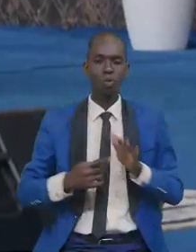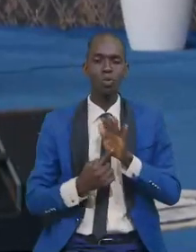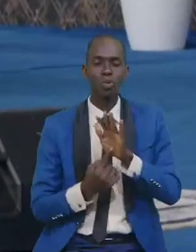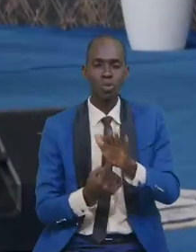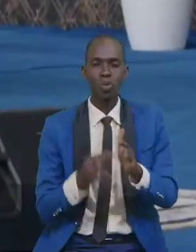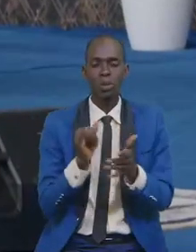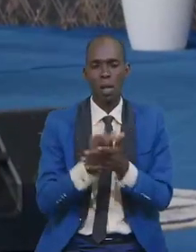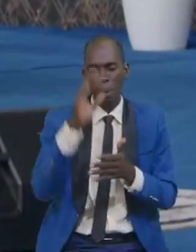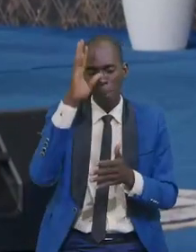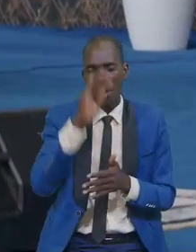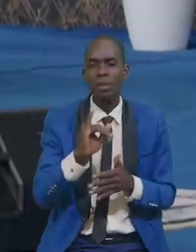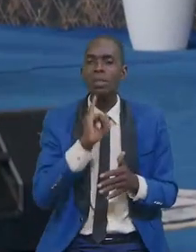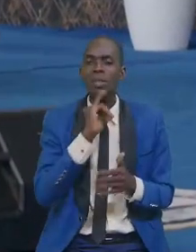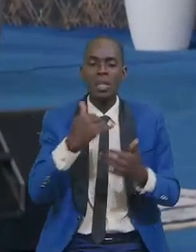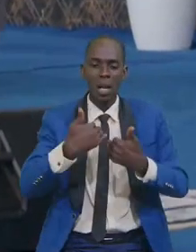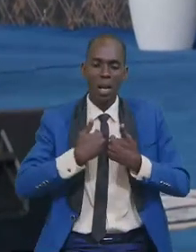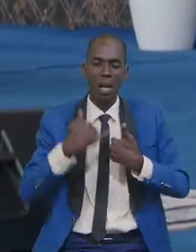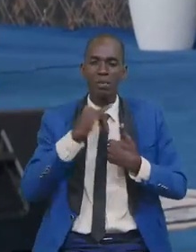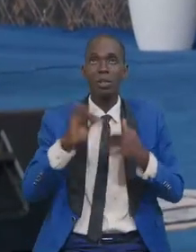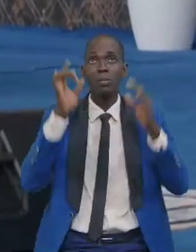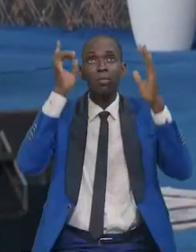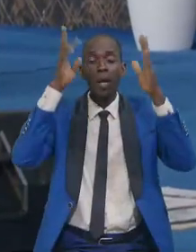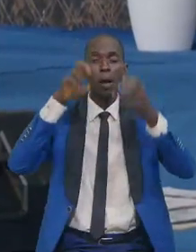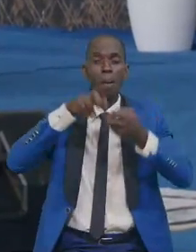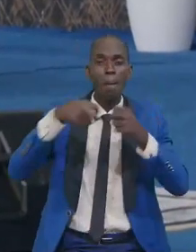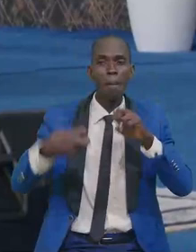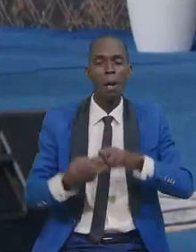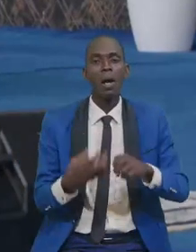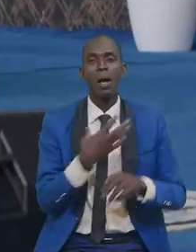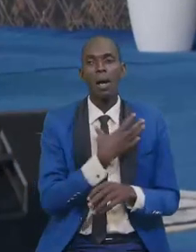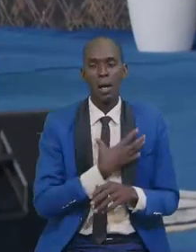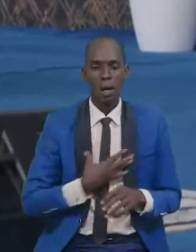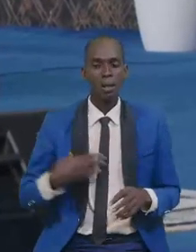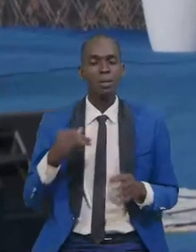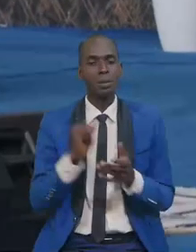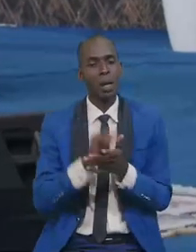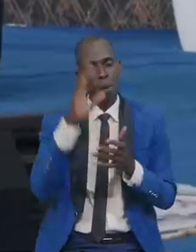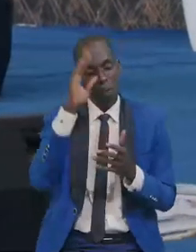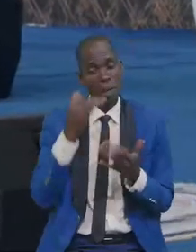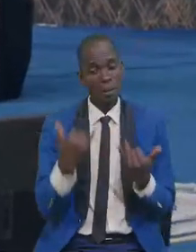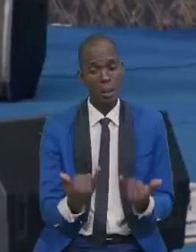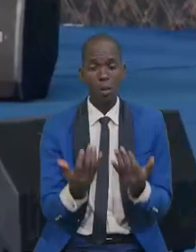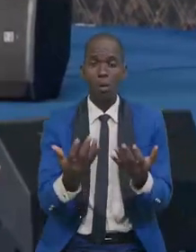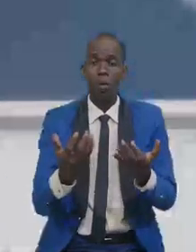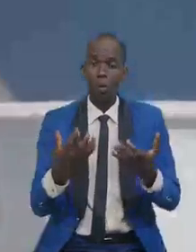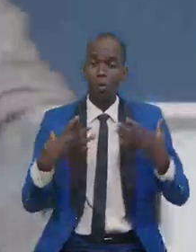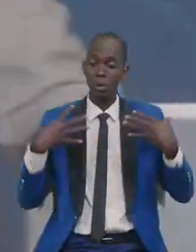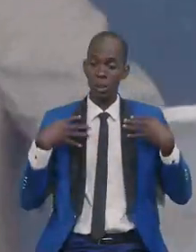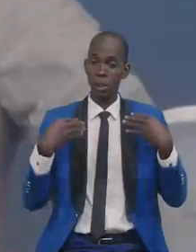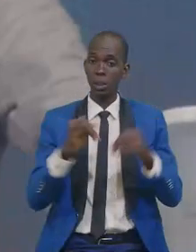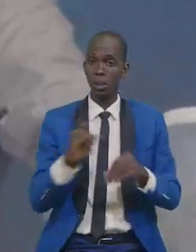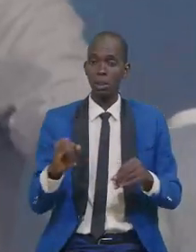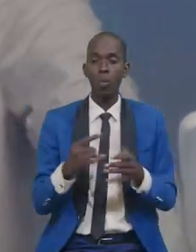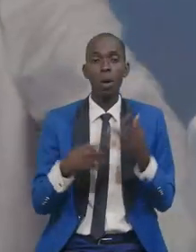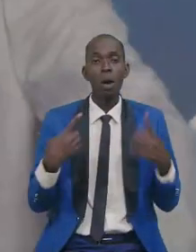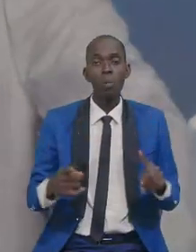ceux-là qui sont dans les ténèbres terribles et je veux ma guérison. » Il jeta donc